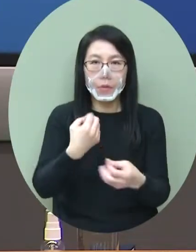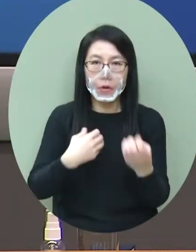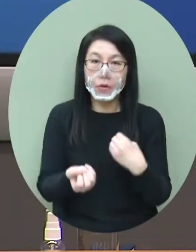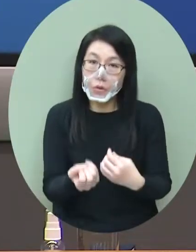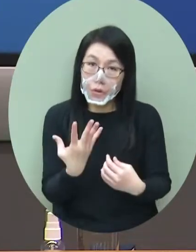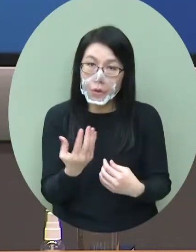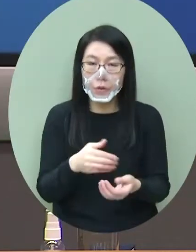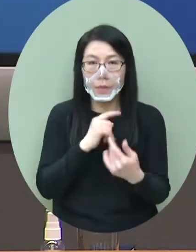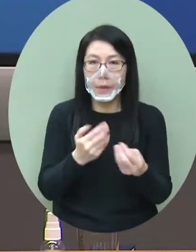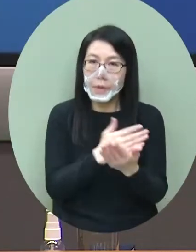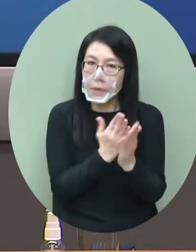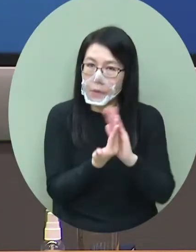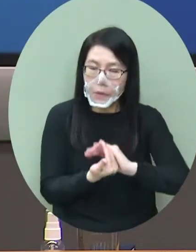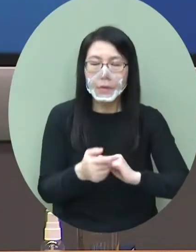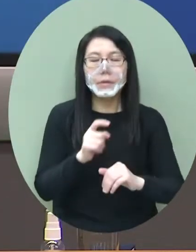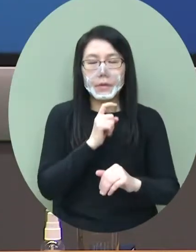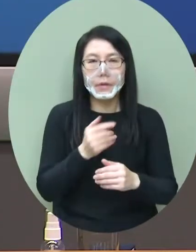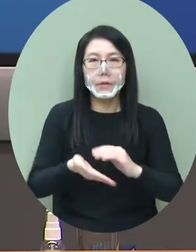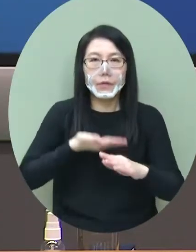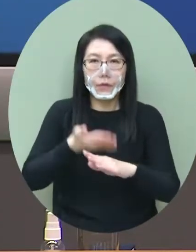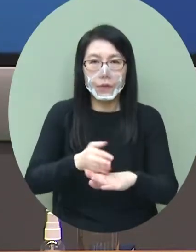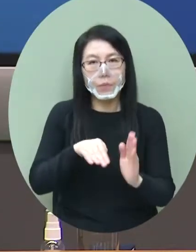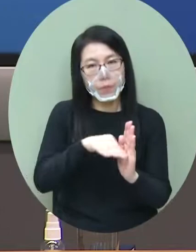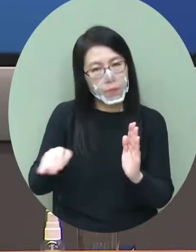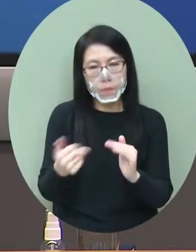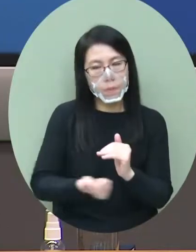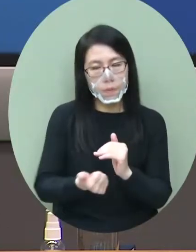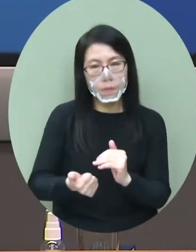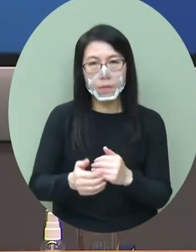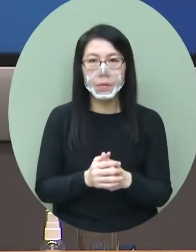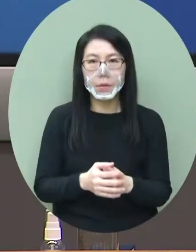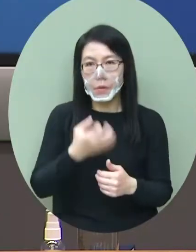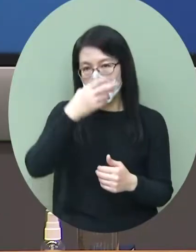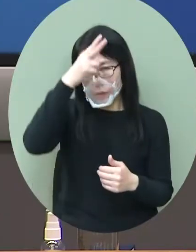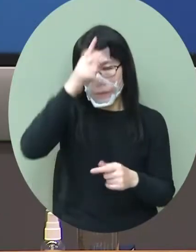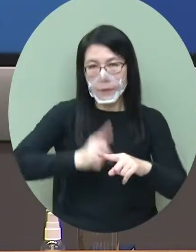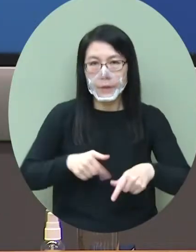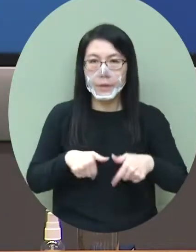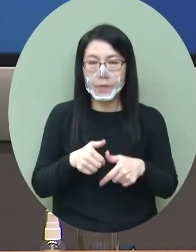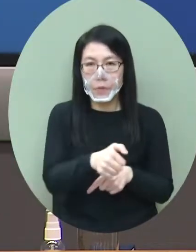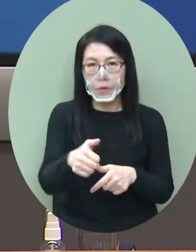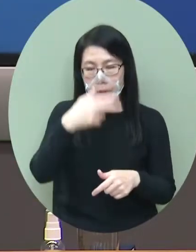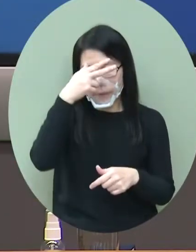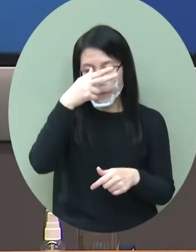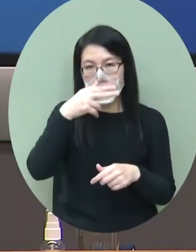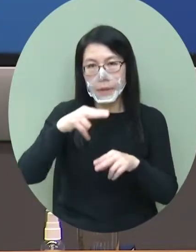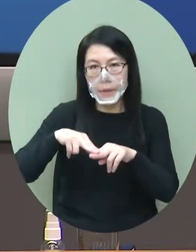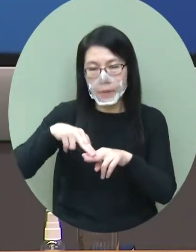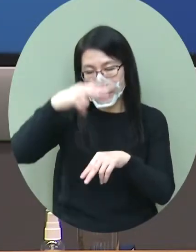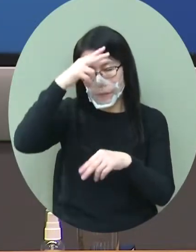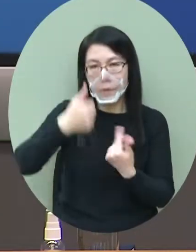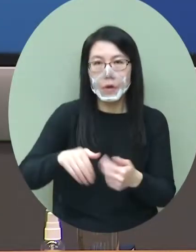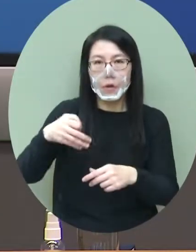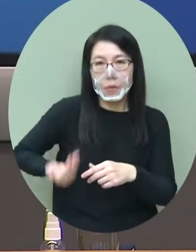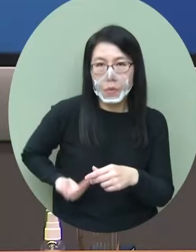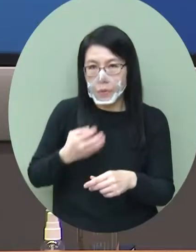就是蔬菜和日常用品的供应呢，已经恢复稳定。特区政府呢是衷心感谢中